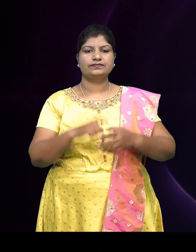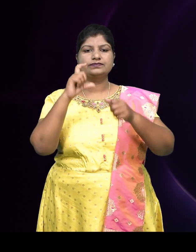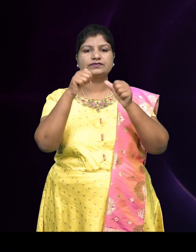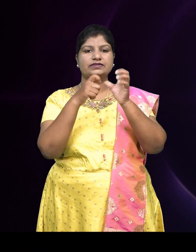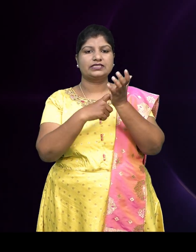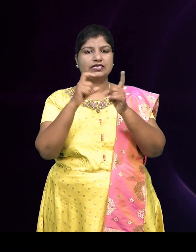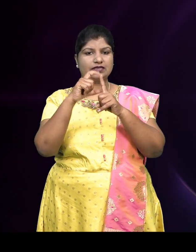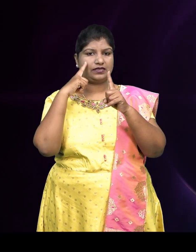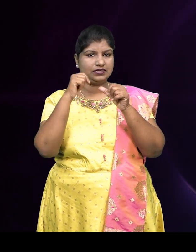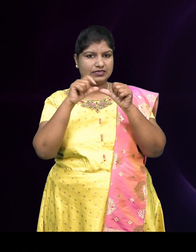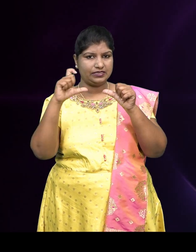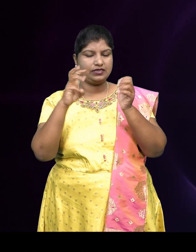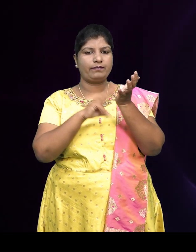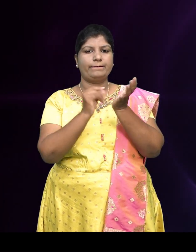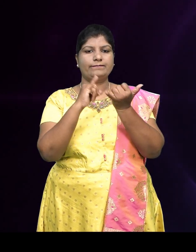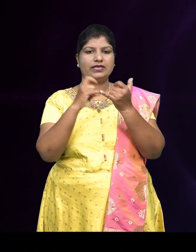हृदपेशी,